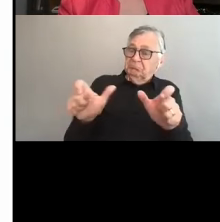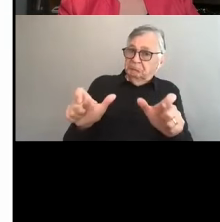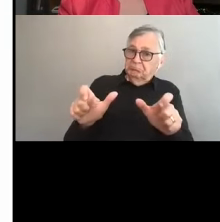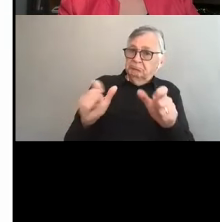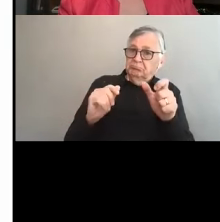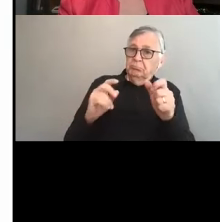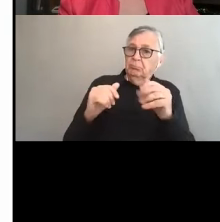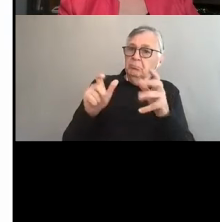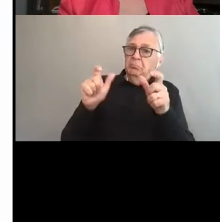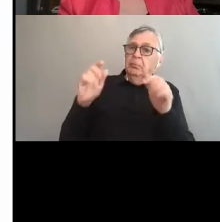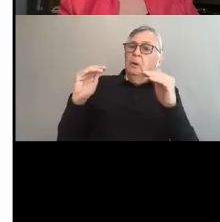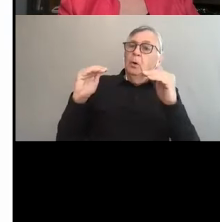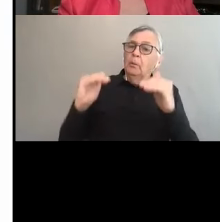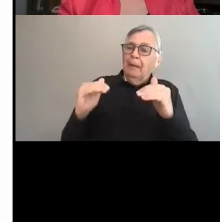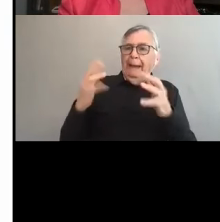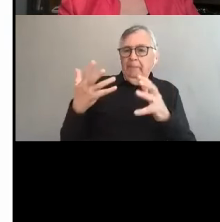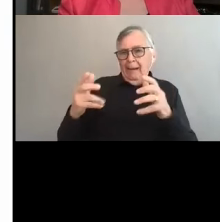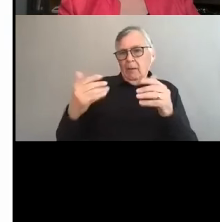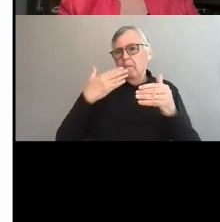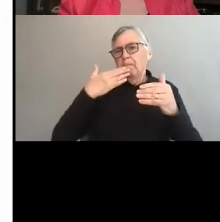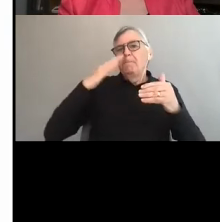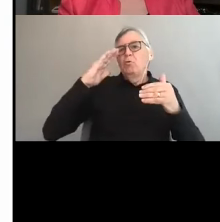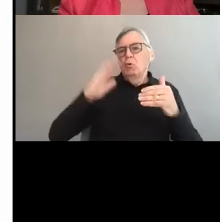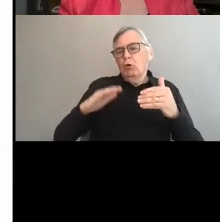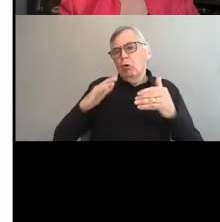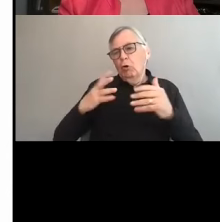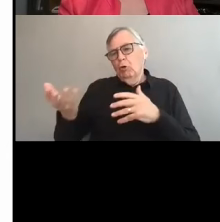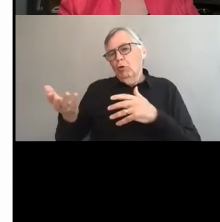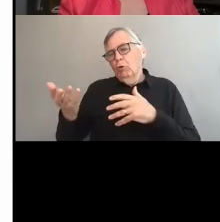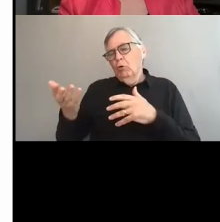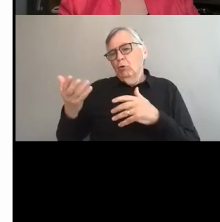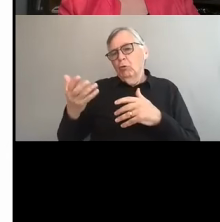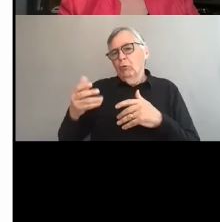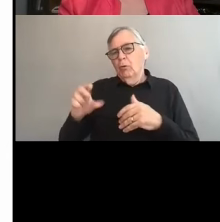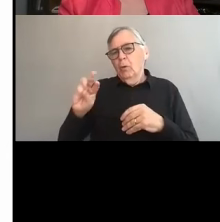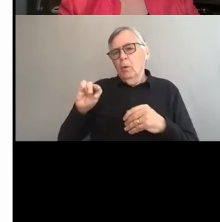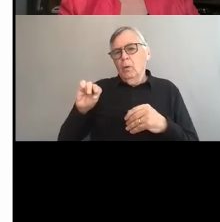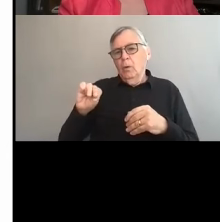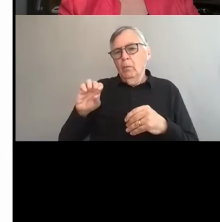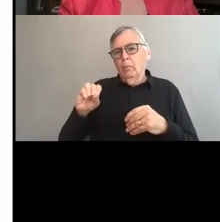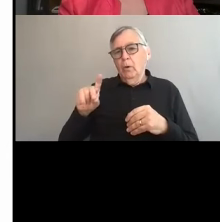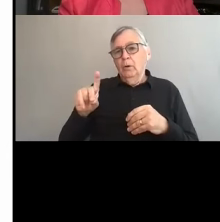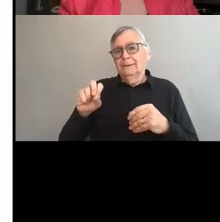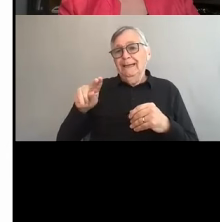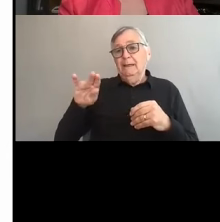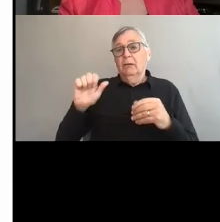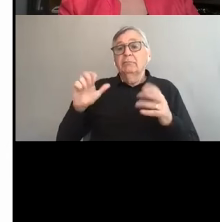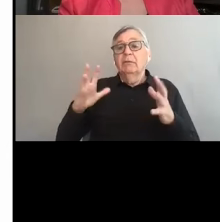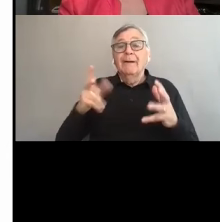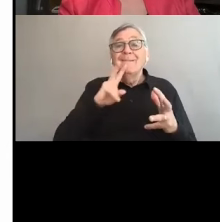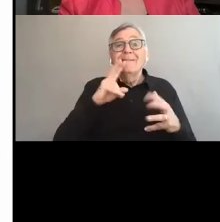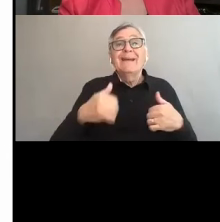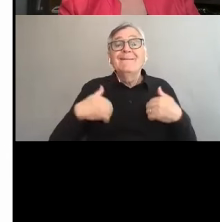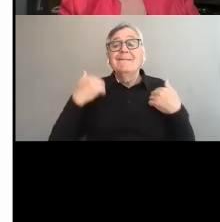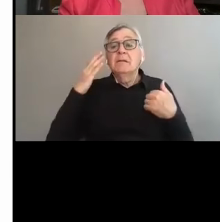petite réduction, là, mais pas tant que ça. Qu'est-ce qui va se passer dans la vraie vie?